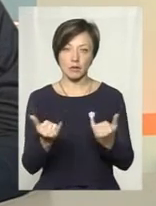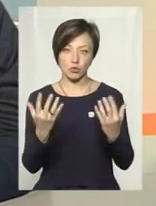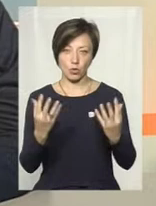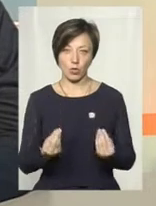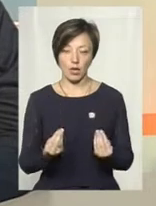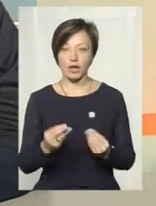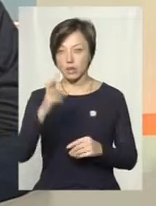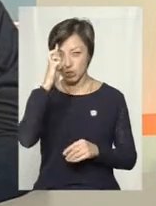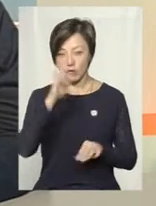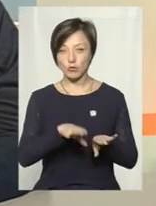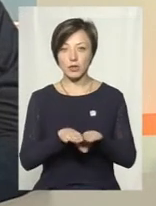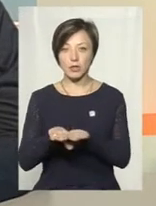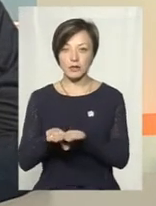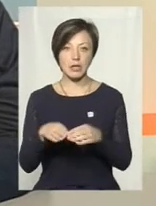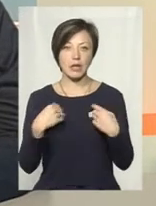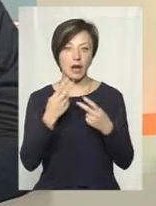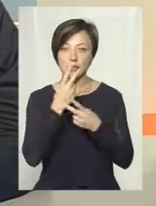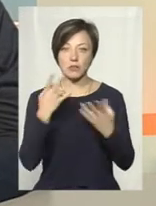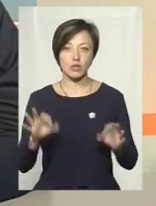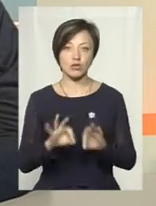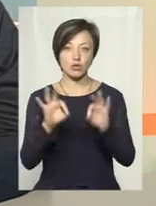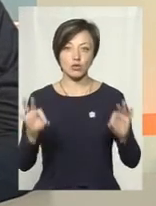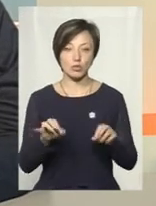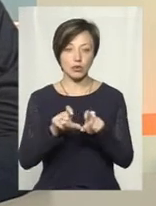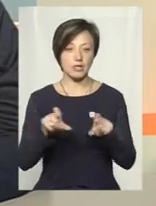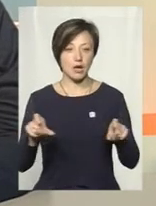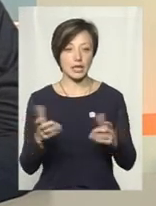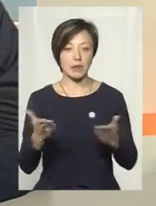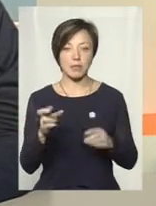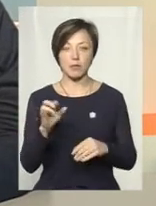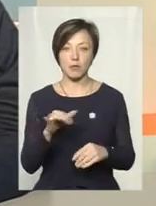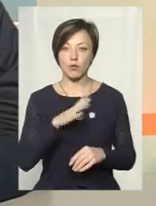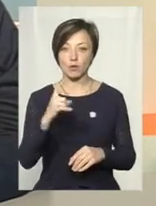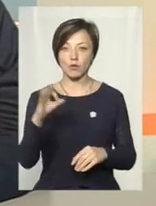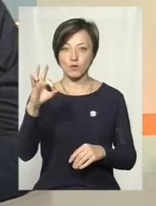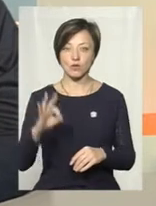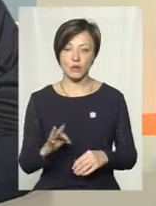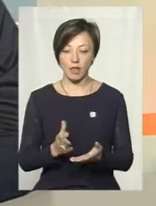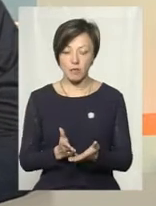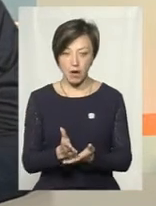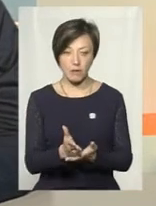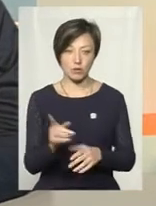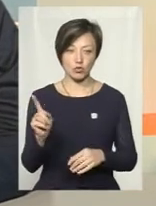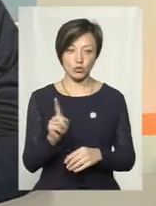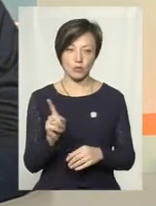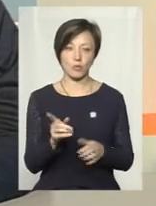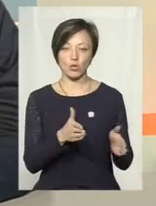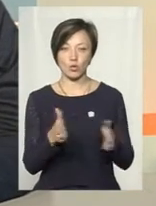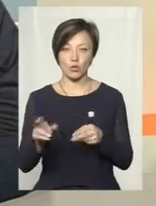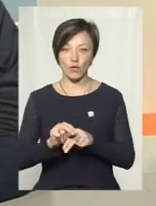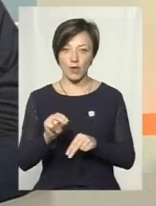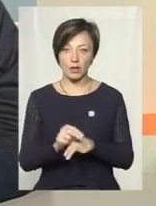сьогодні. На державному рівні я не бачив жодного закладу, який би був би 100% направлений, щоб